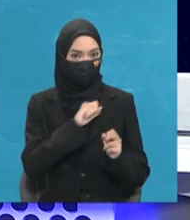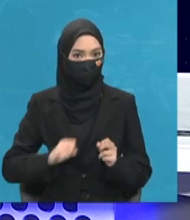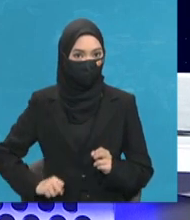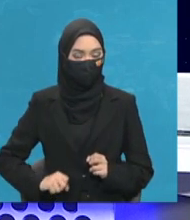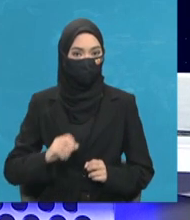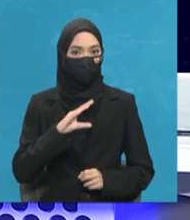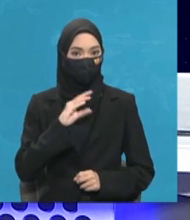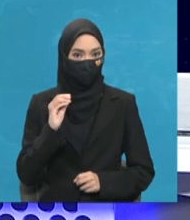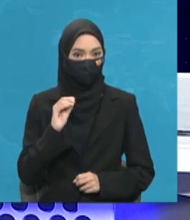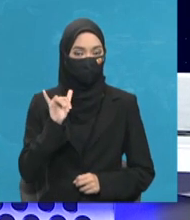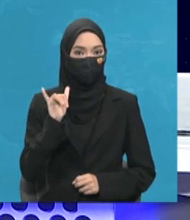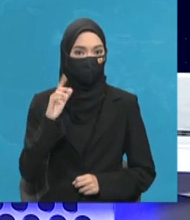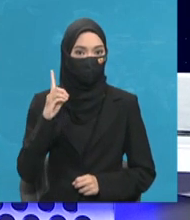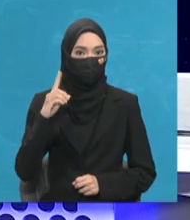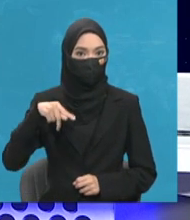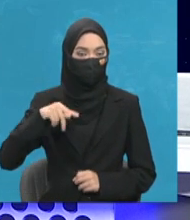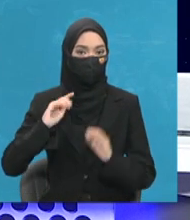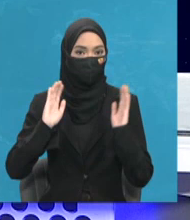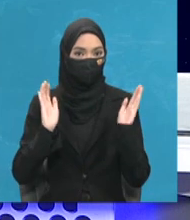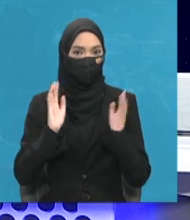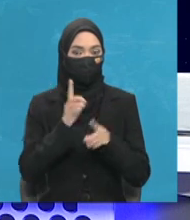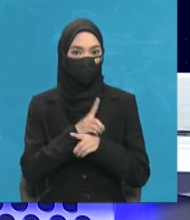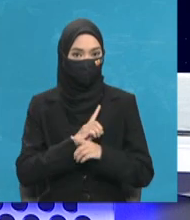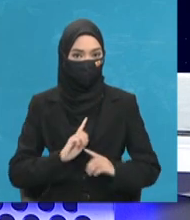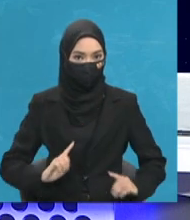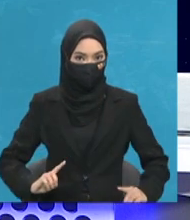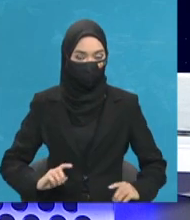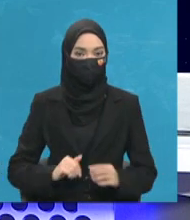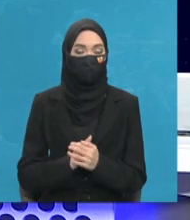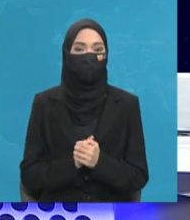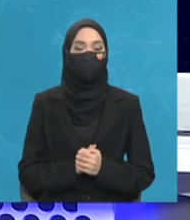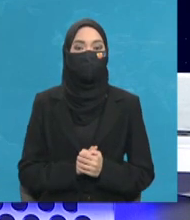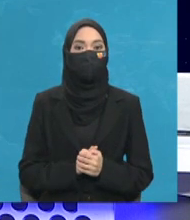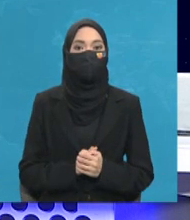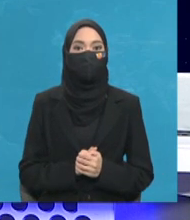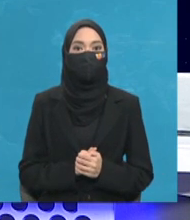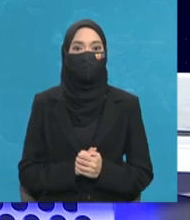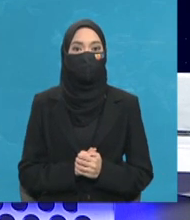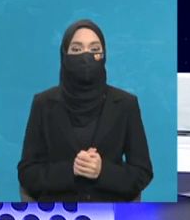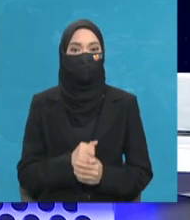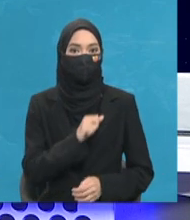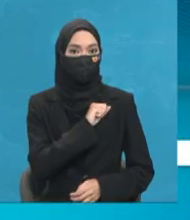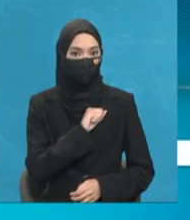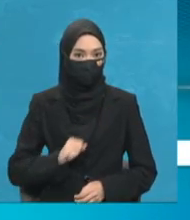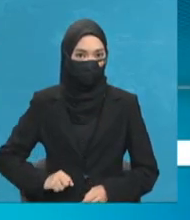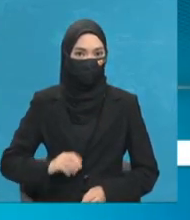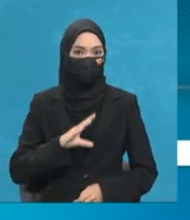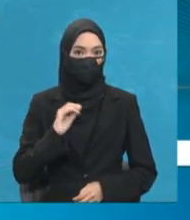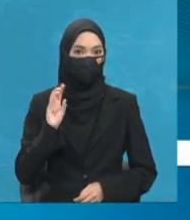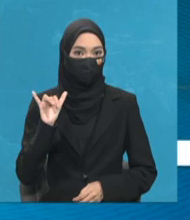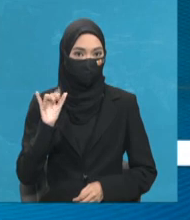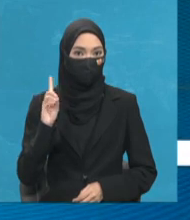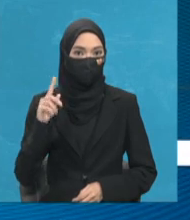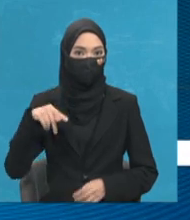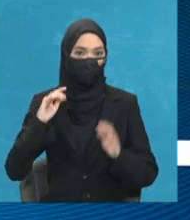Ibni almarhum Sultan Haji Omar Ali saifuddien Shadow kaliwedine soultan dan yang di-pertuan negara Brunei Darussalam